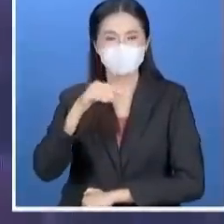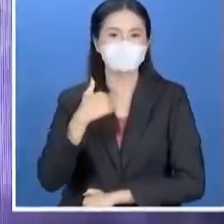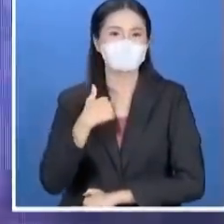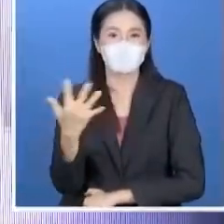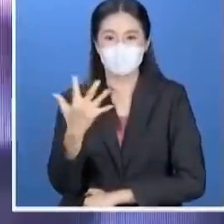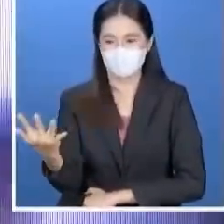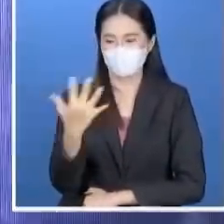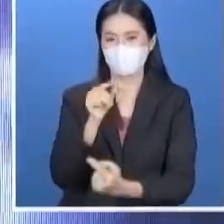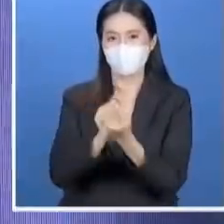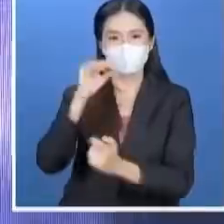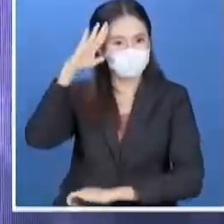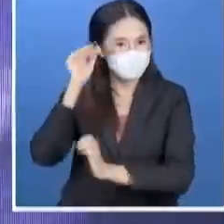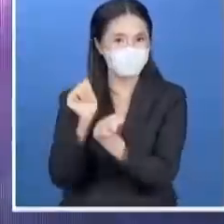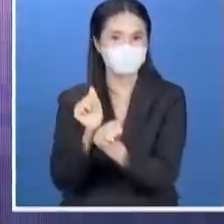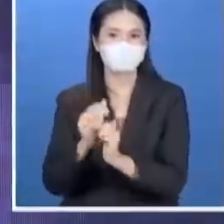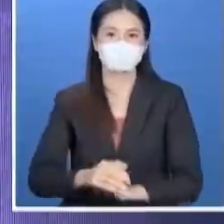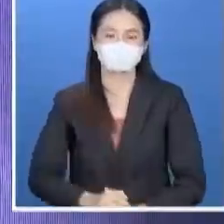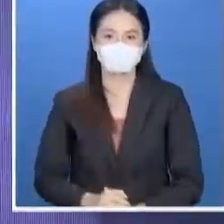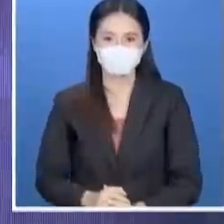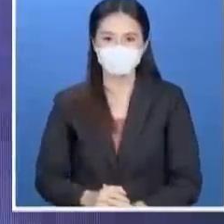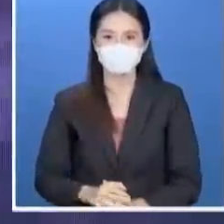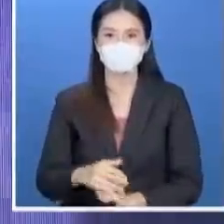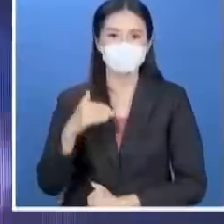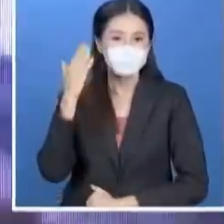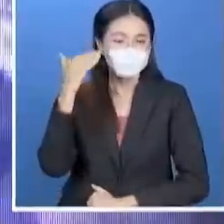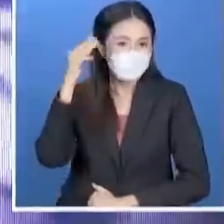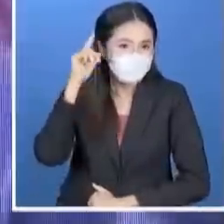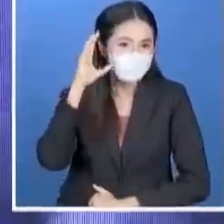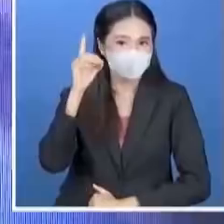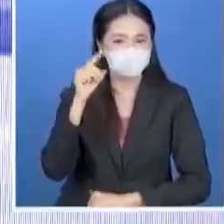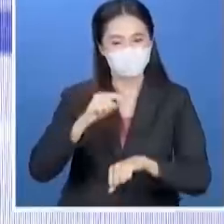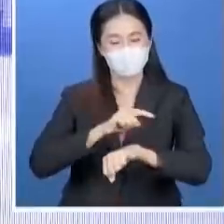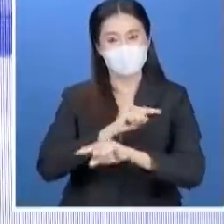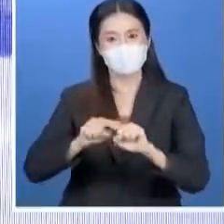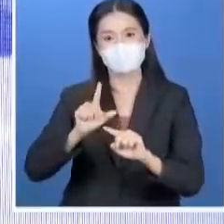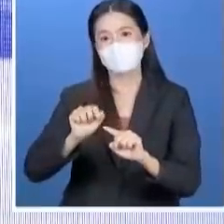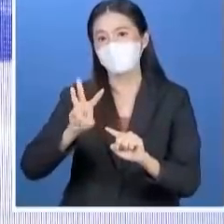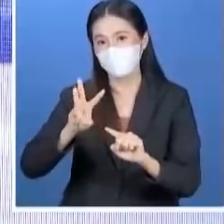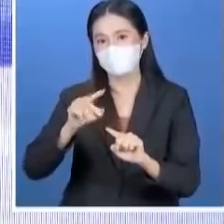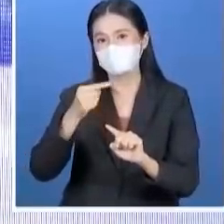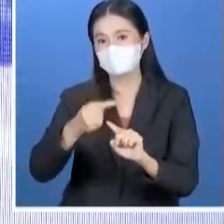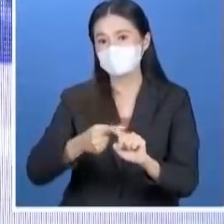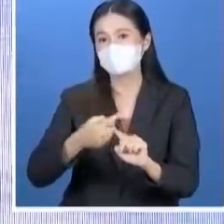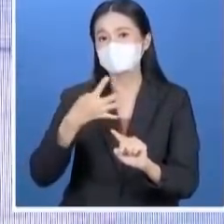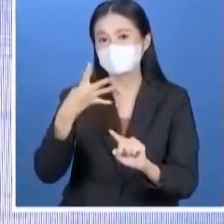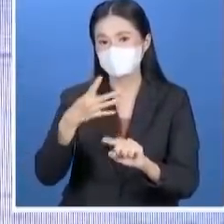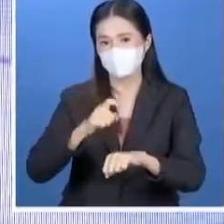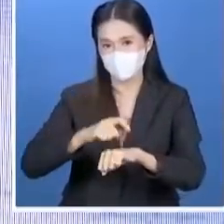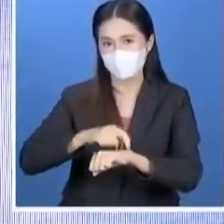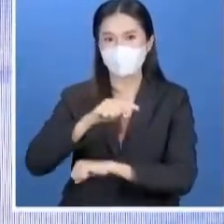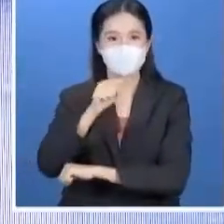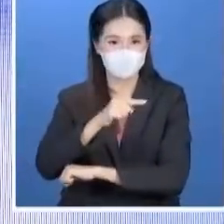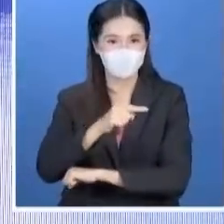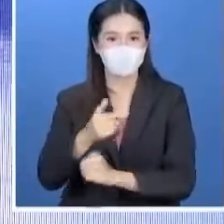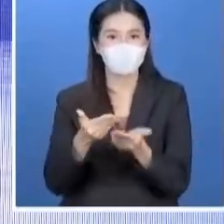จึงเดินทางเข้ามาพบพนักงานสอบสวนและในวันถัดมาวันที่26กุมภาพันธ์เวลา 13:00 นเจ้าหน้า